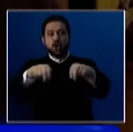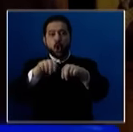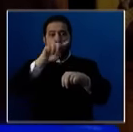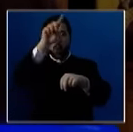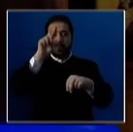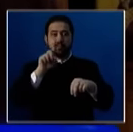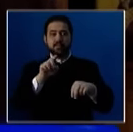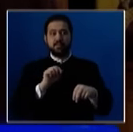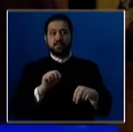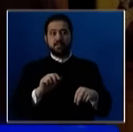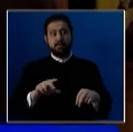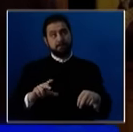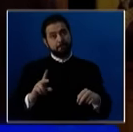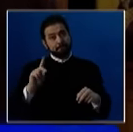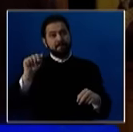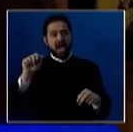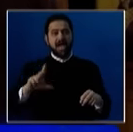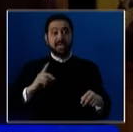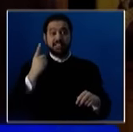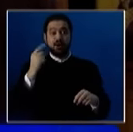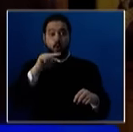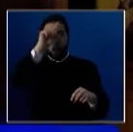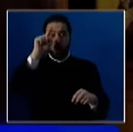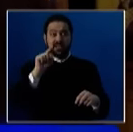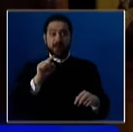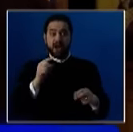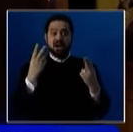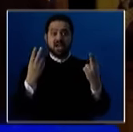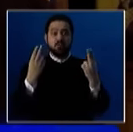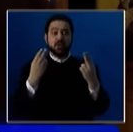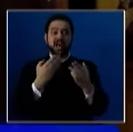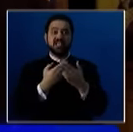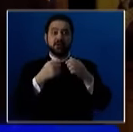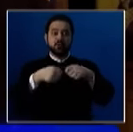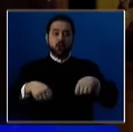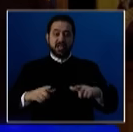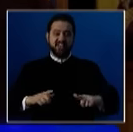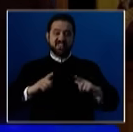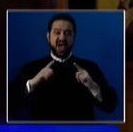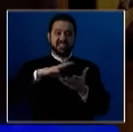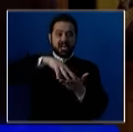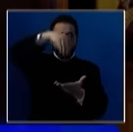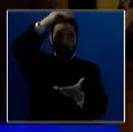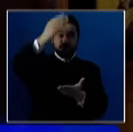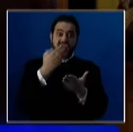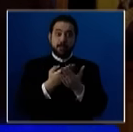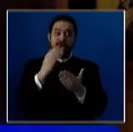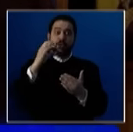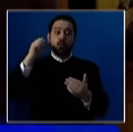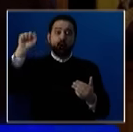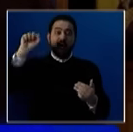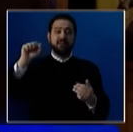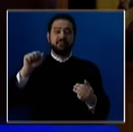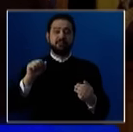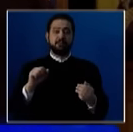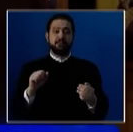Aceasta este o întrebare esențială nu numai pentru iertare, cât și pentru întreaga viață duhovnicească. Pentru că,